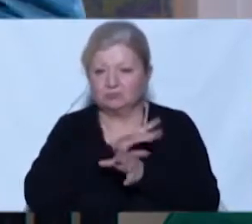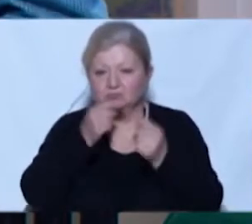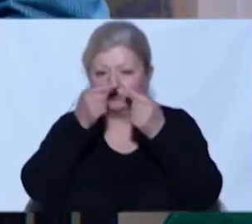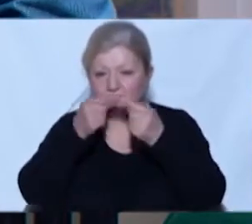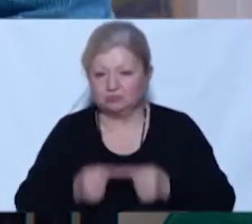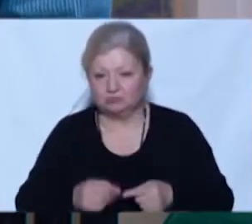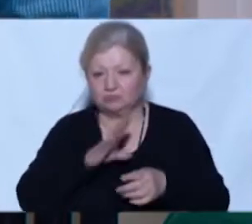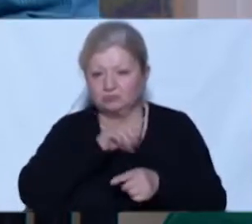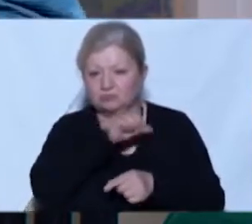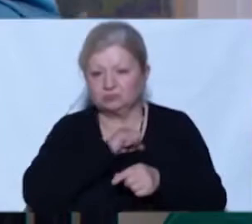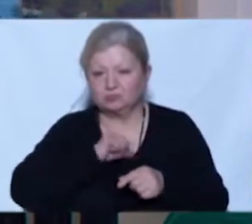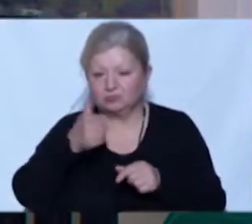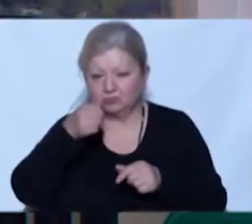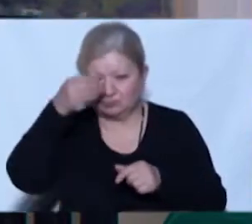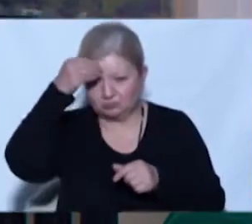როგორც მას წარმოედგინა.